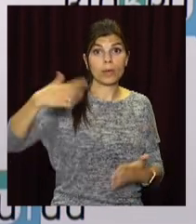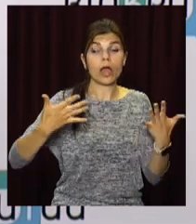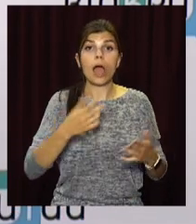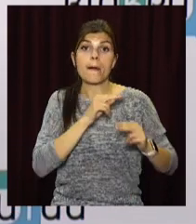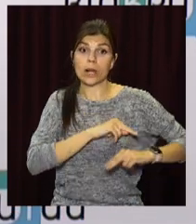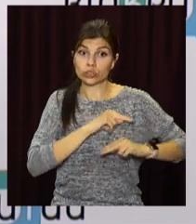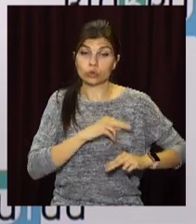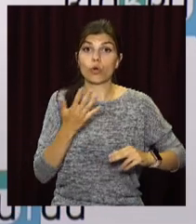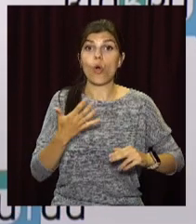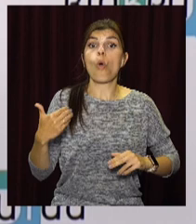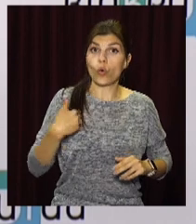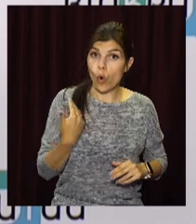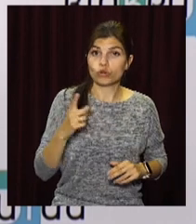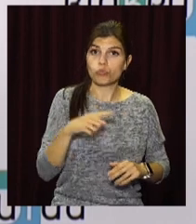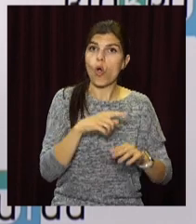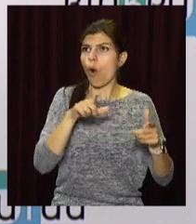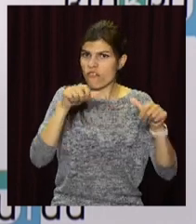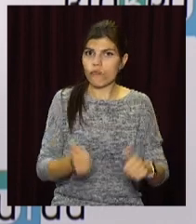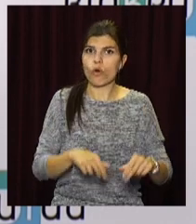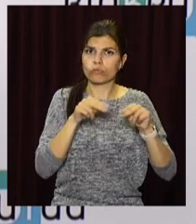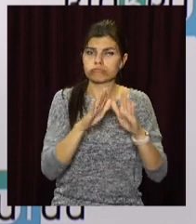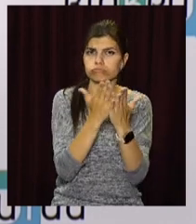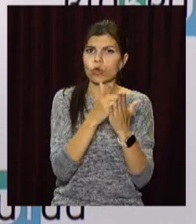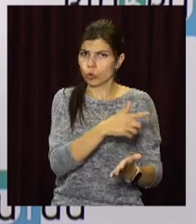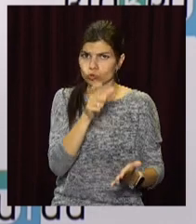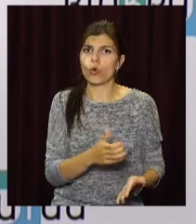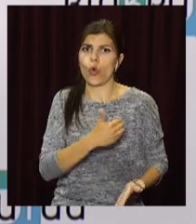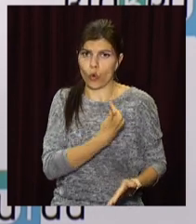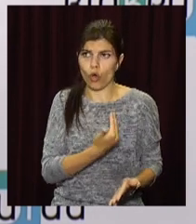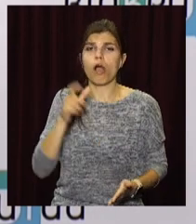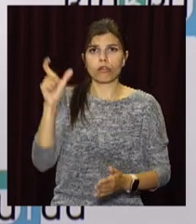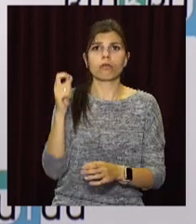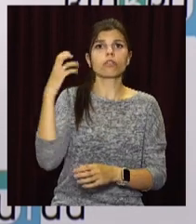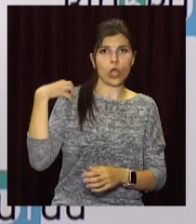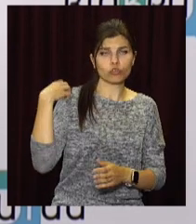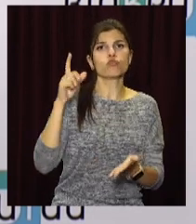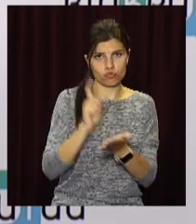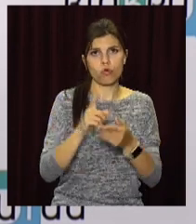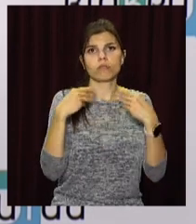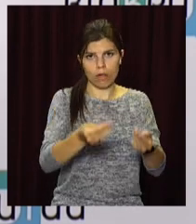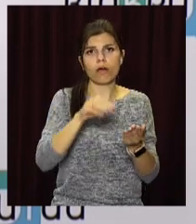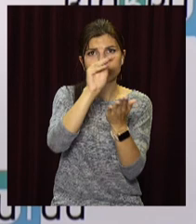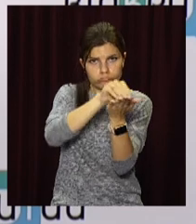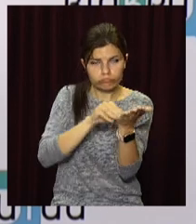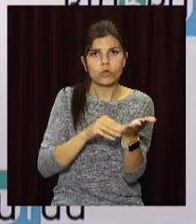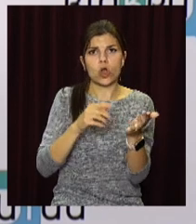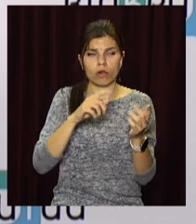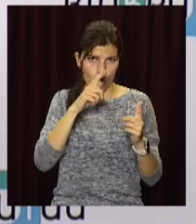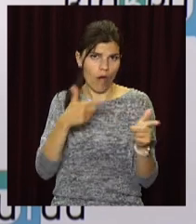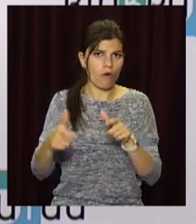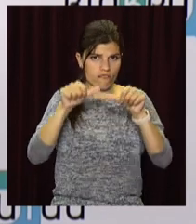працівник хоче, щоб йому оформили дану трудову книжку, роботодавець зобов'язаний її знову ж таки оформити